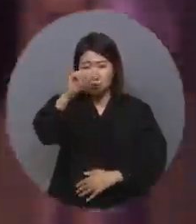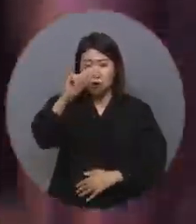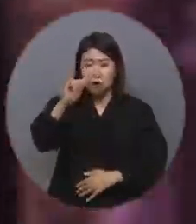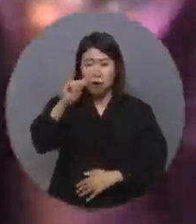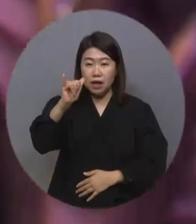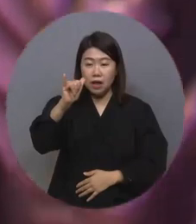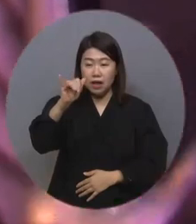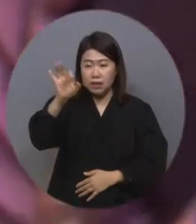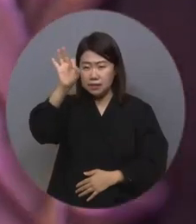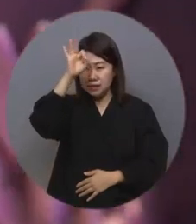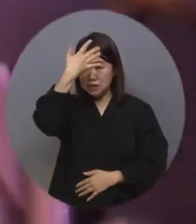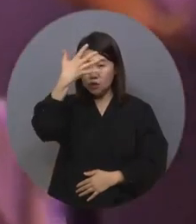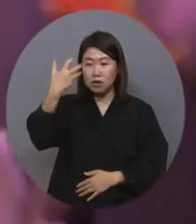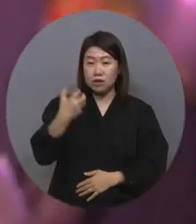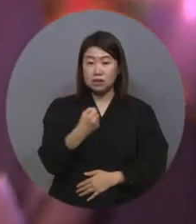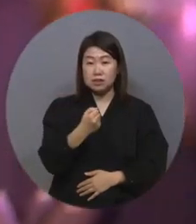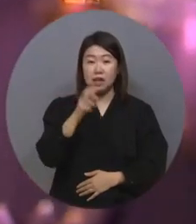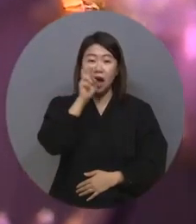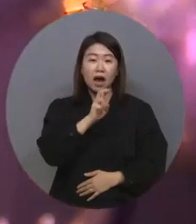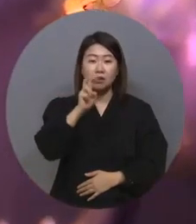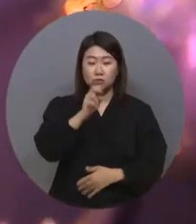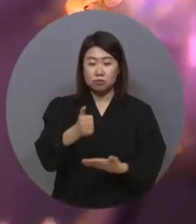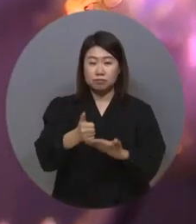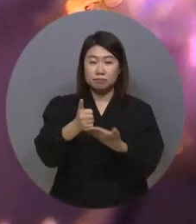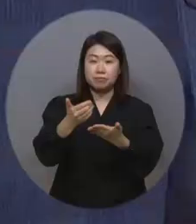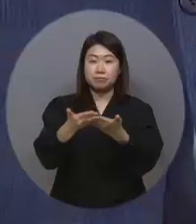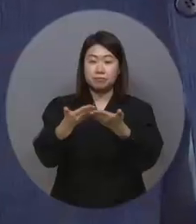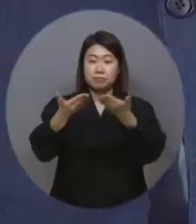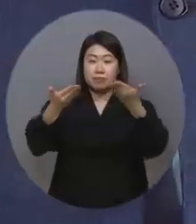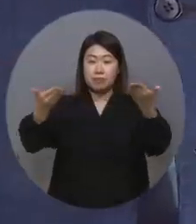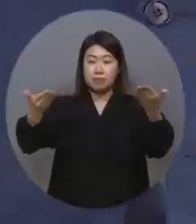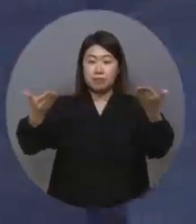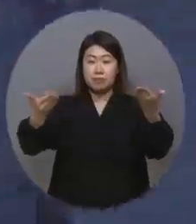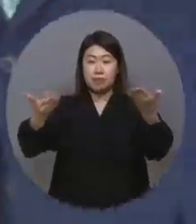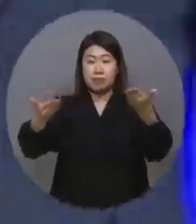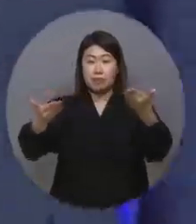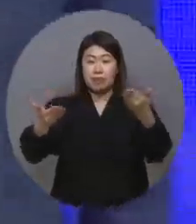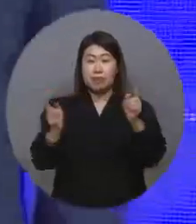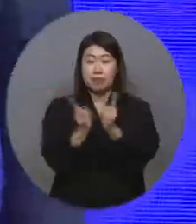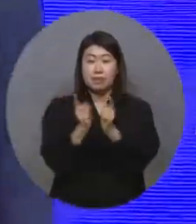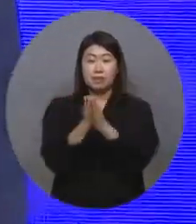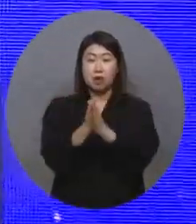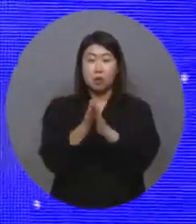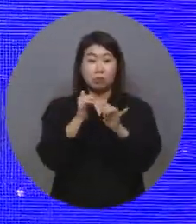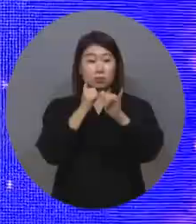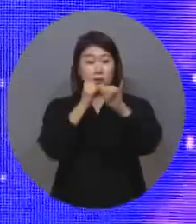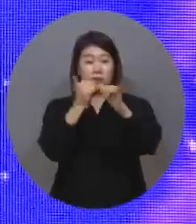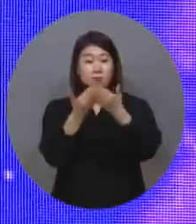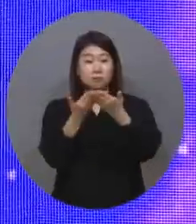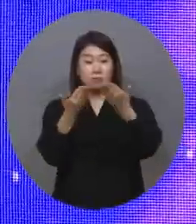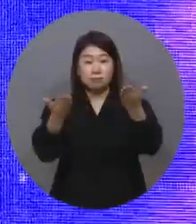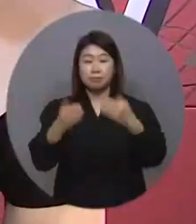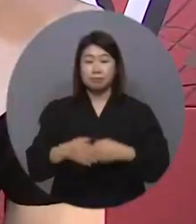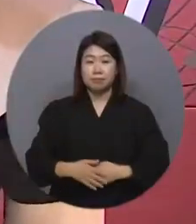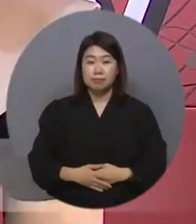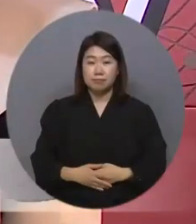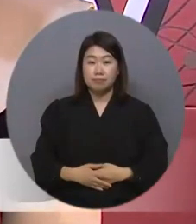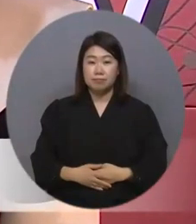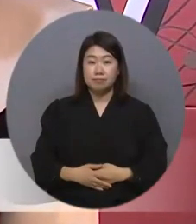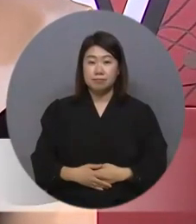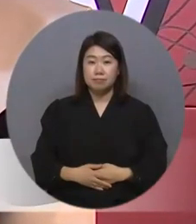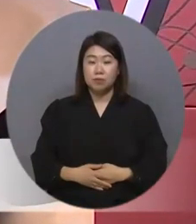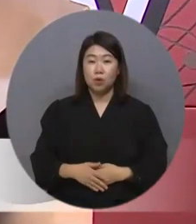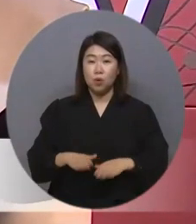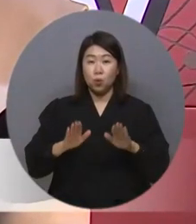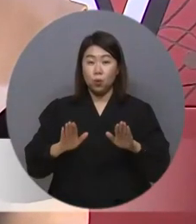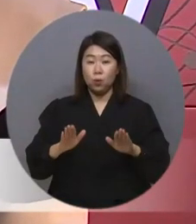대중들에게 사랑을 받은 가수들을 격려하며 부문별 수상자에게 직접 상을 전달하는 시간을 가졌습니다. 오늘